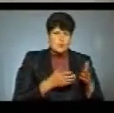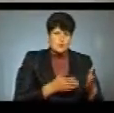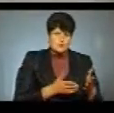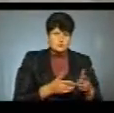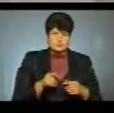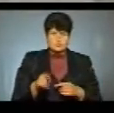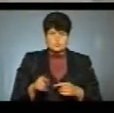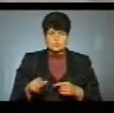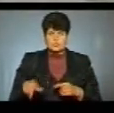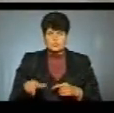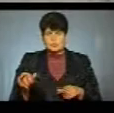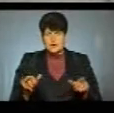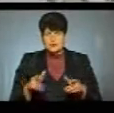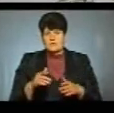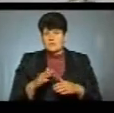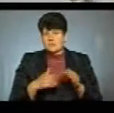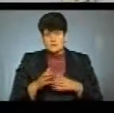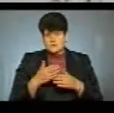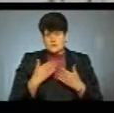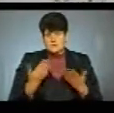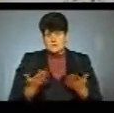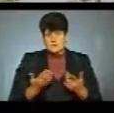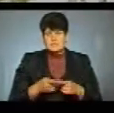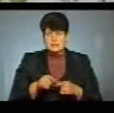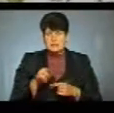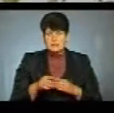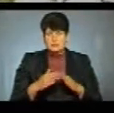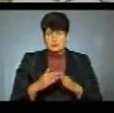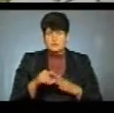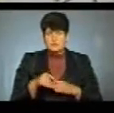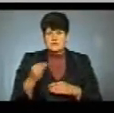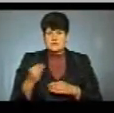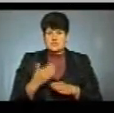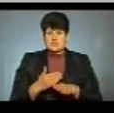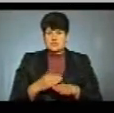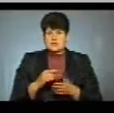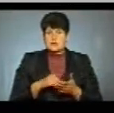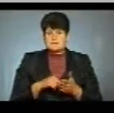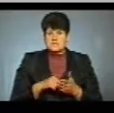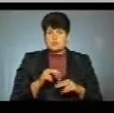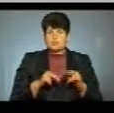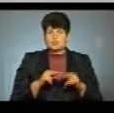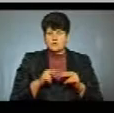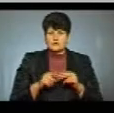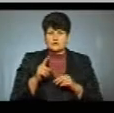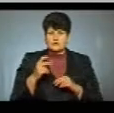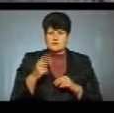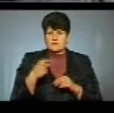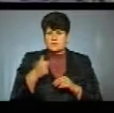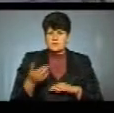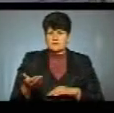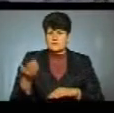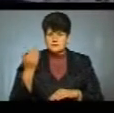тут тротуарів взагалі немає. Це її будинок. Він знаходиться в історичній частині міста. Збудований майже 120 років